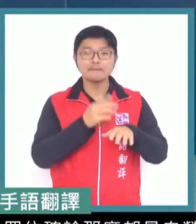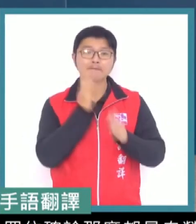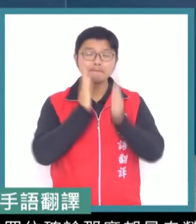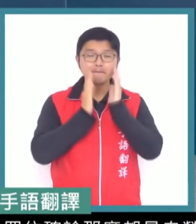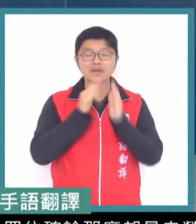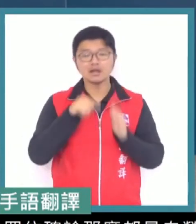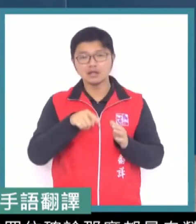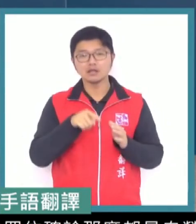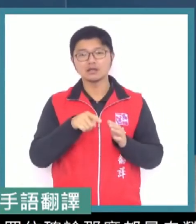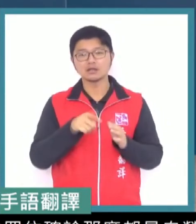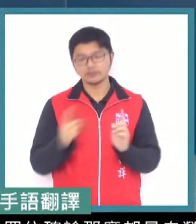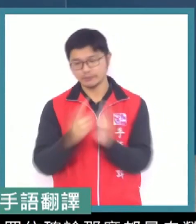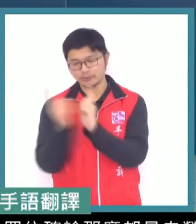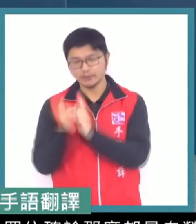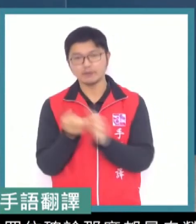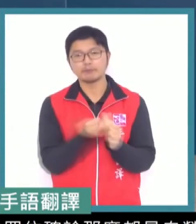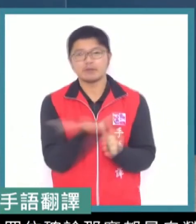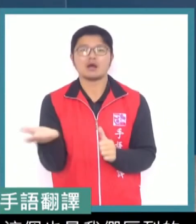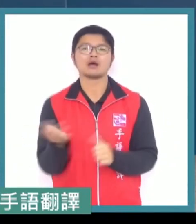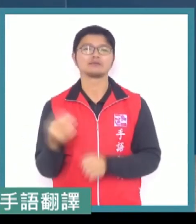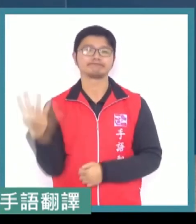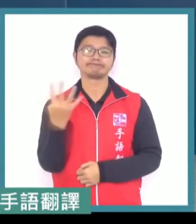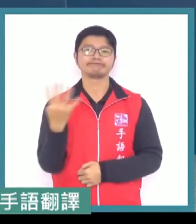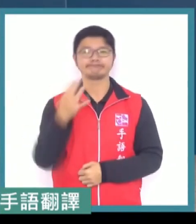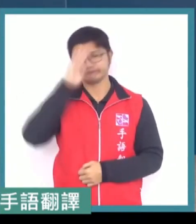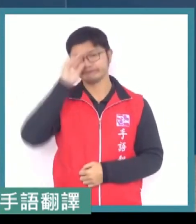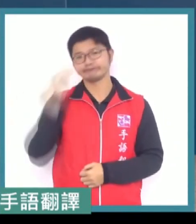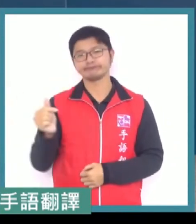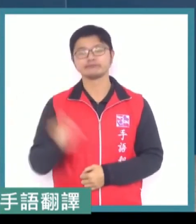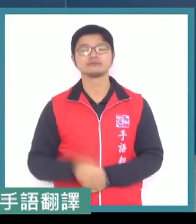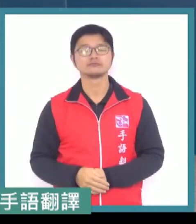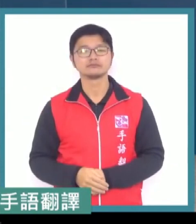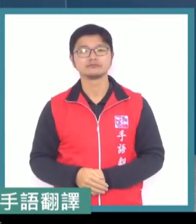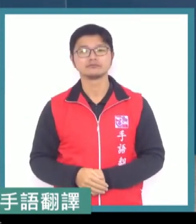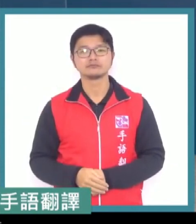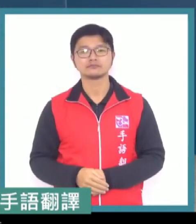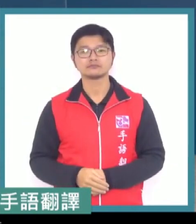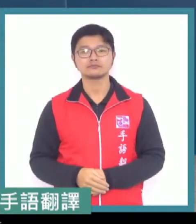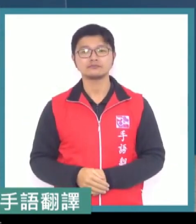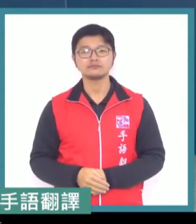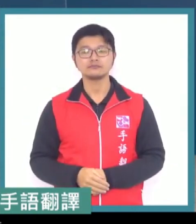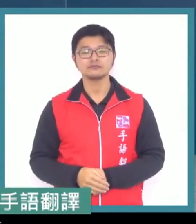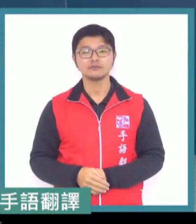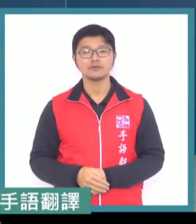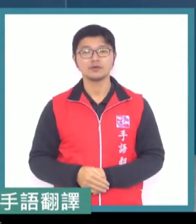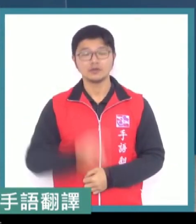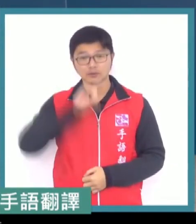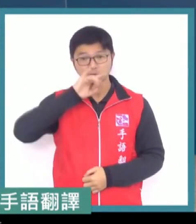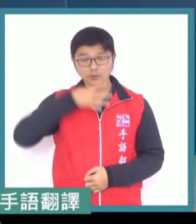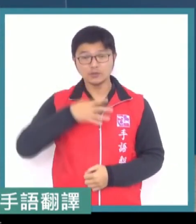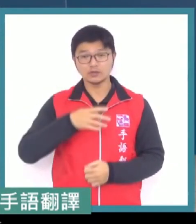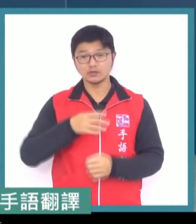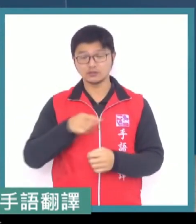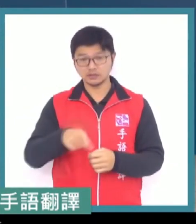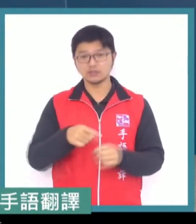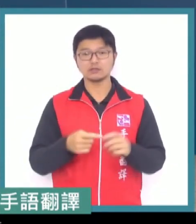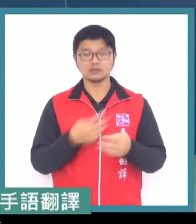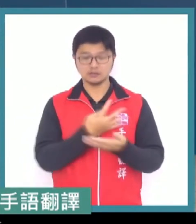我们匡列的这个范围。那么这个3个越南籍的编号分别是